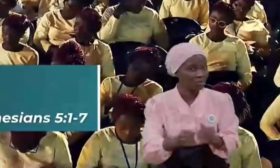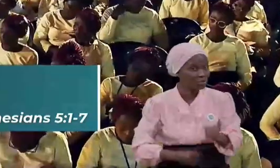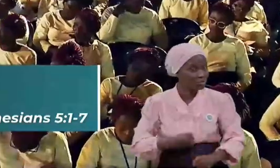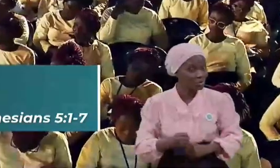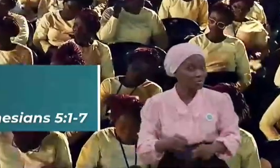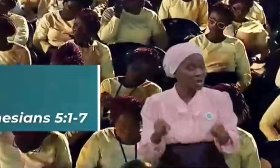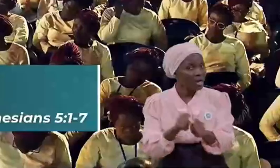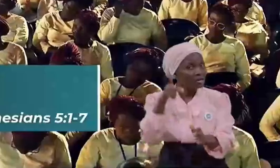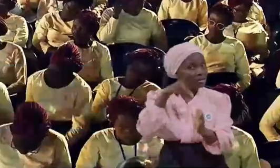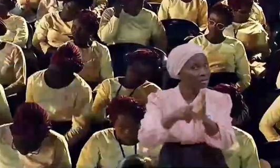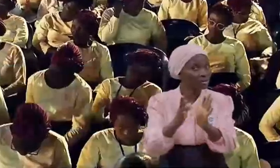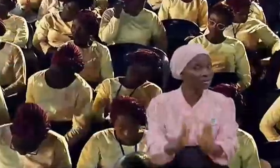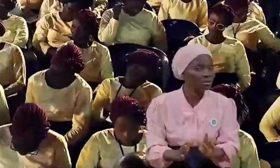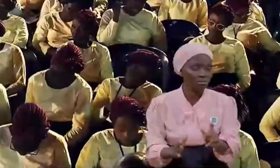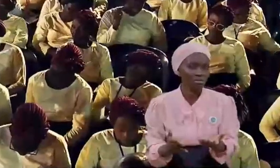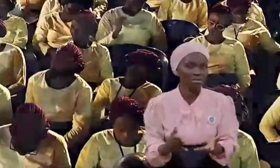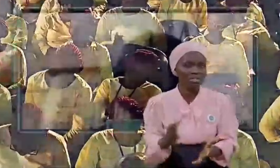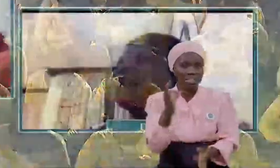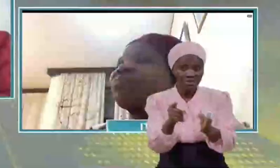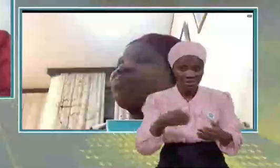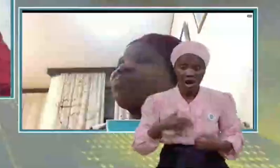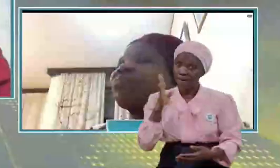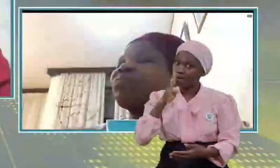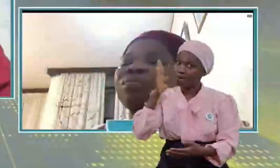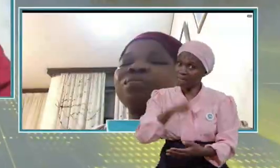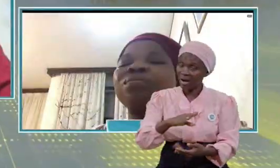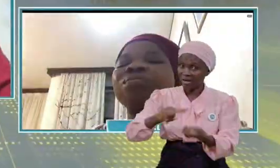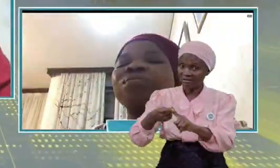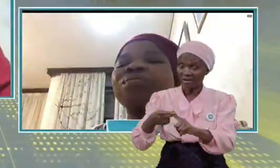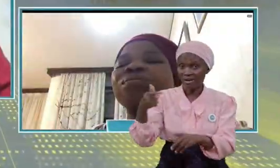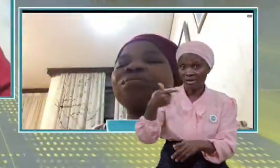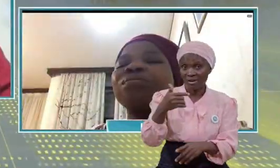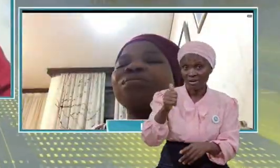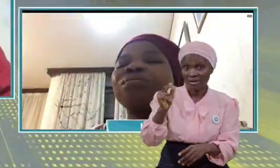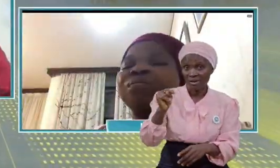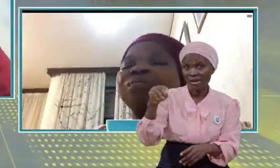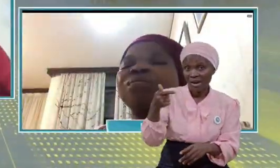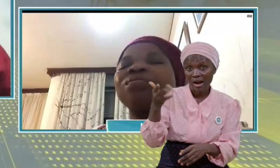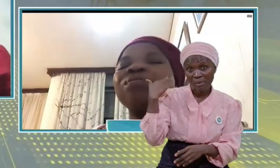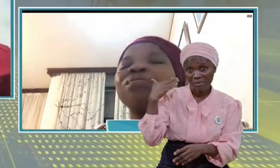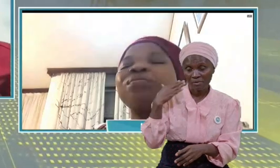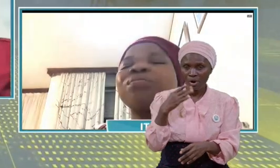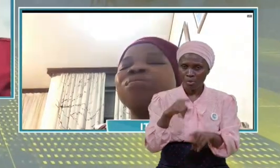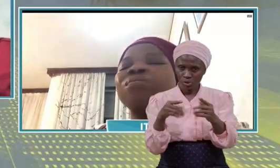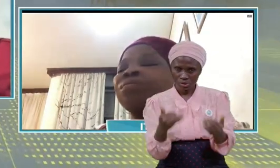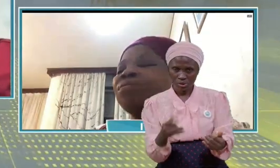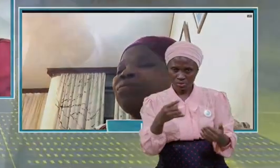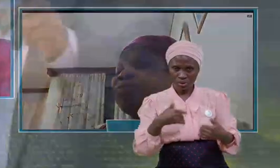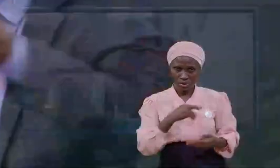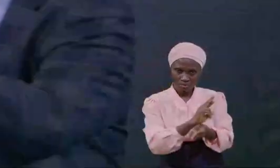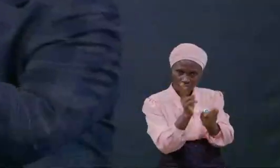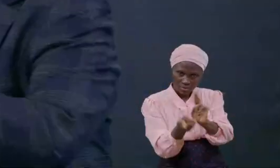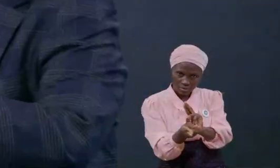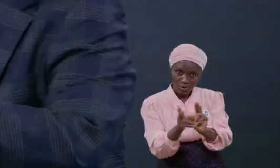dans un gang avant, maintenant tu es sorti, et tu dis que tu t'es repenti, tu as donné ta vie au Seigneur